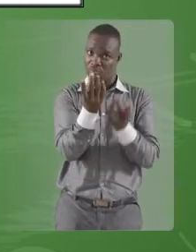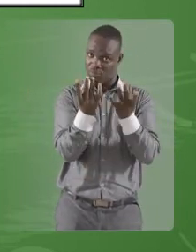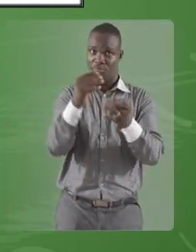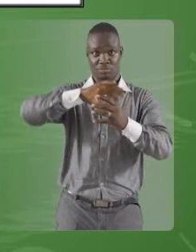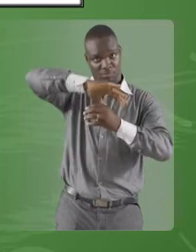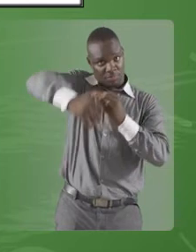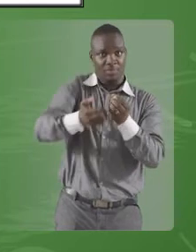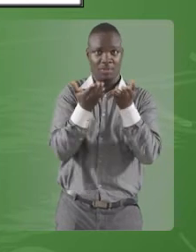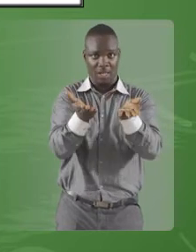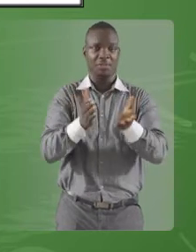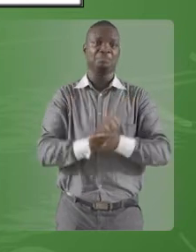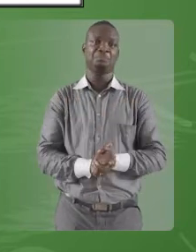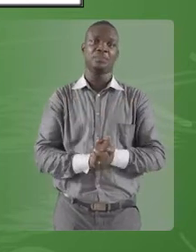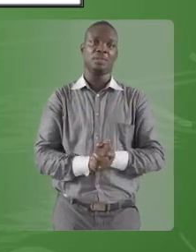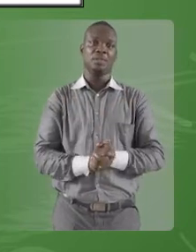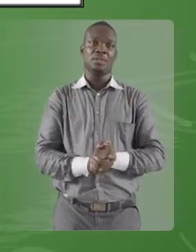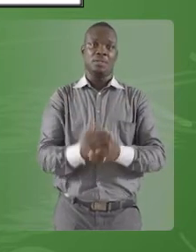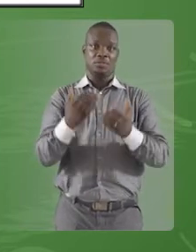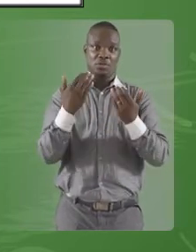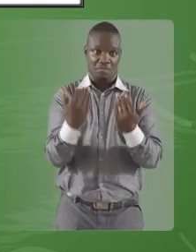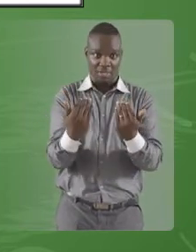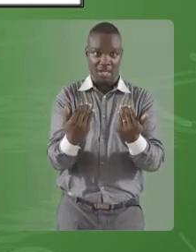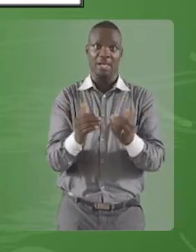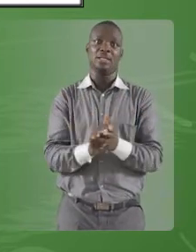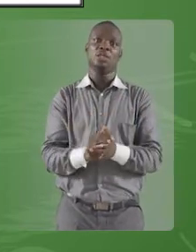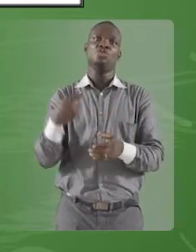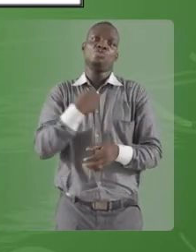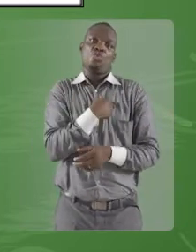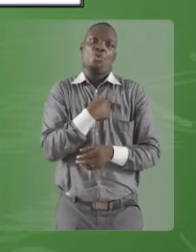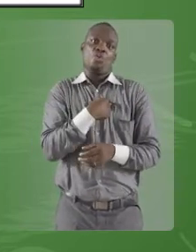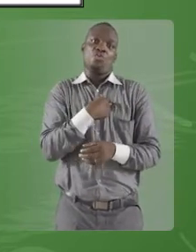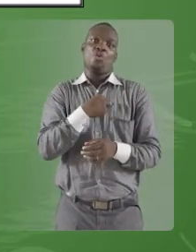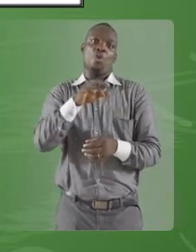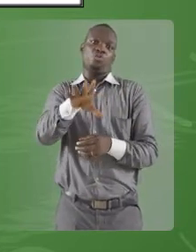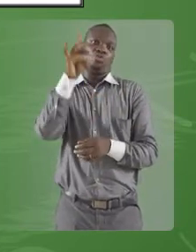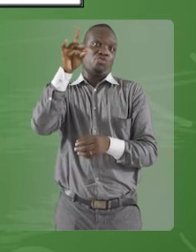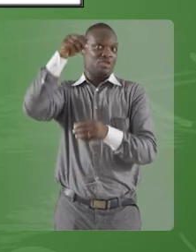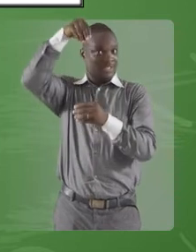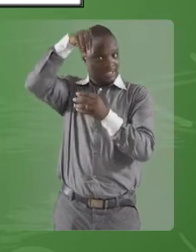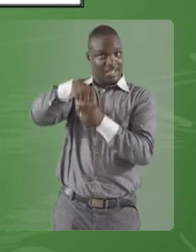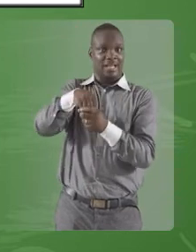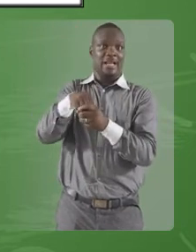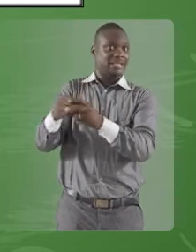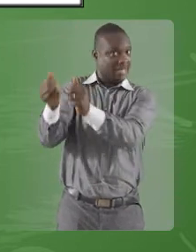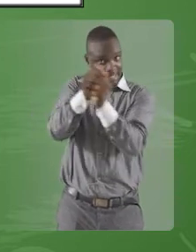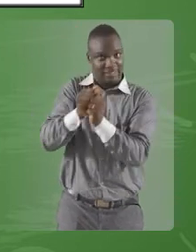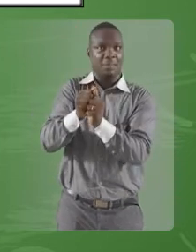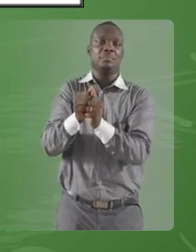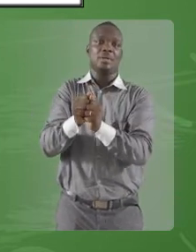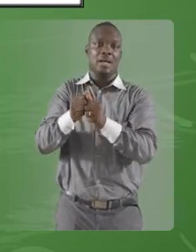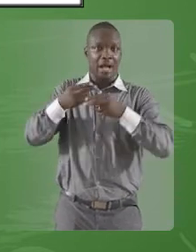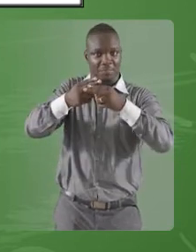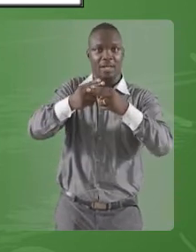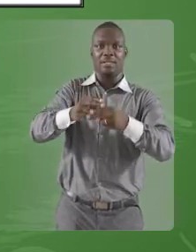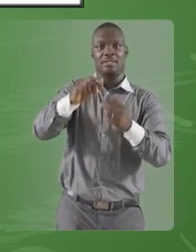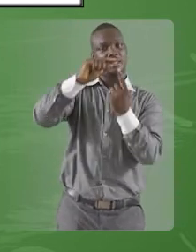que nous donne alors le grain de pollen? Le grain de pollen sera alors constitué de l'ensemble de ces 2 noyaux entourés